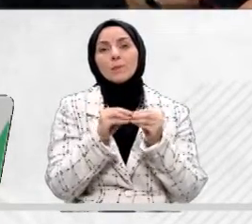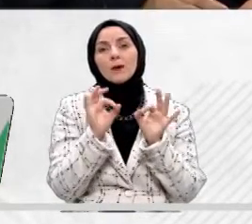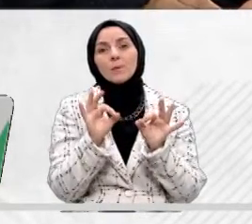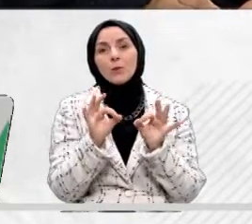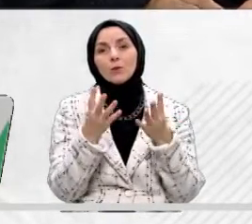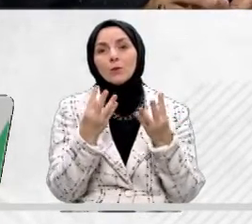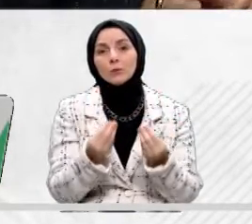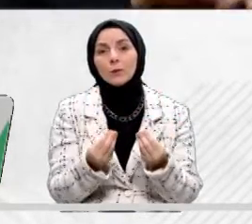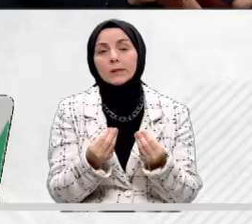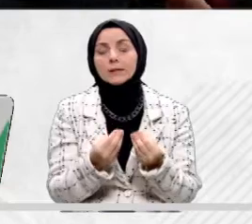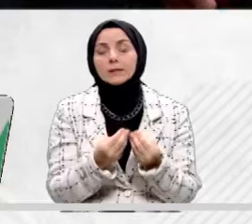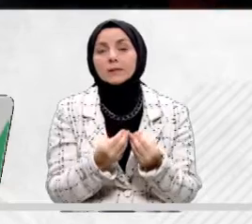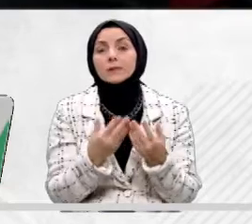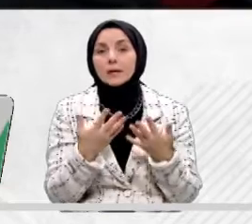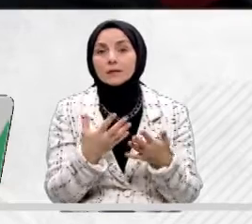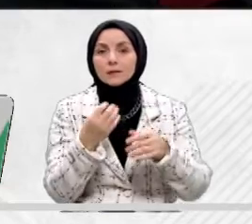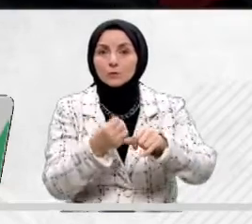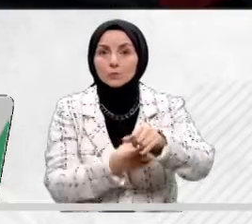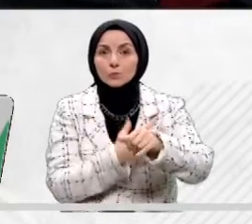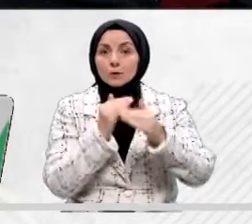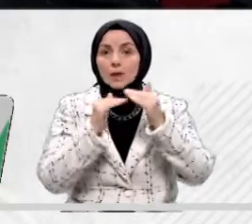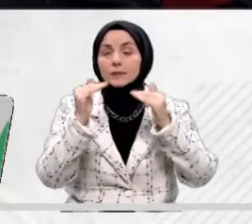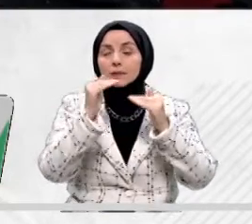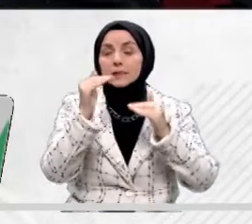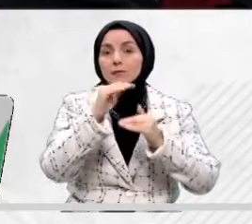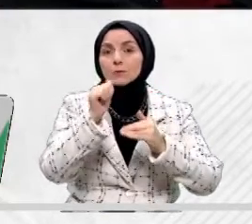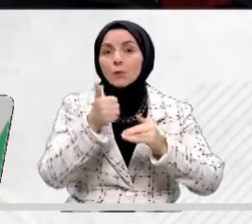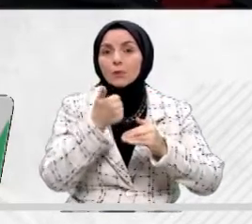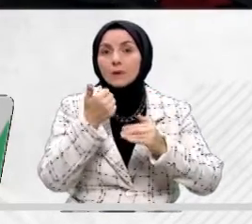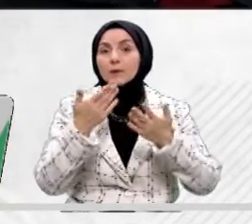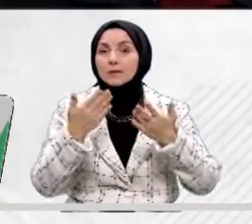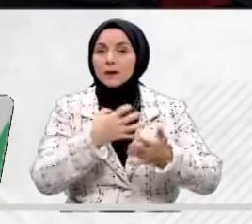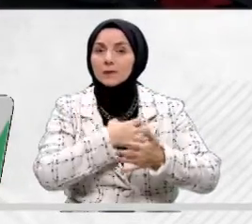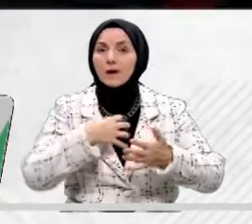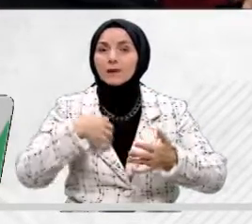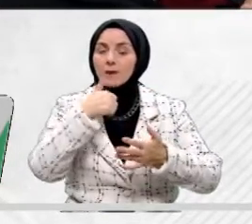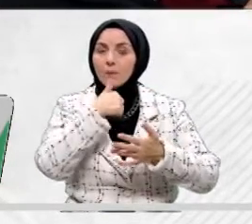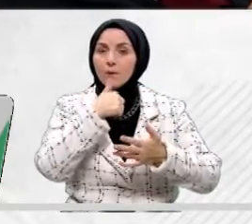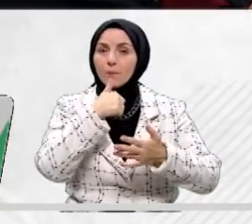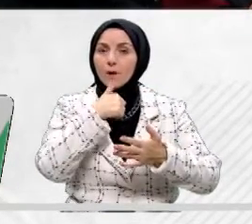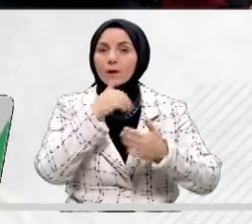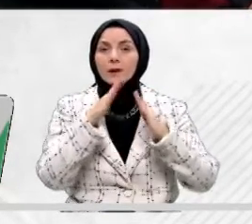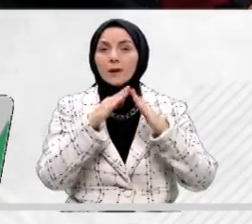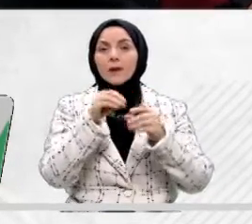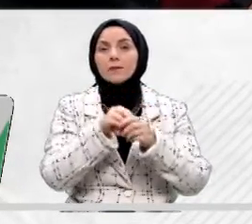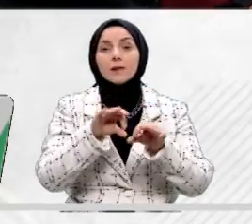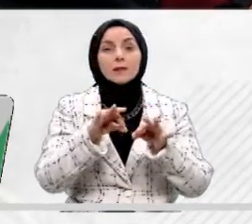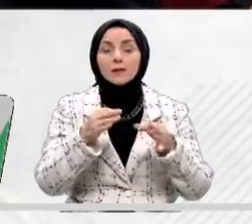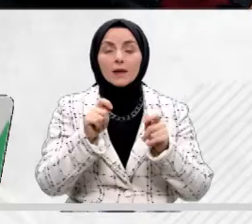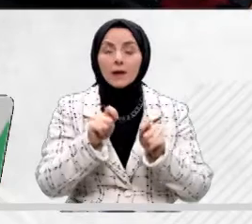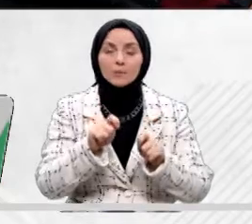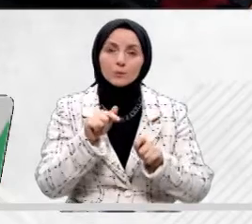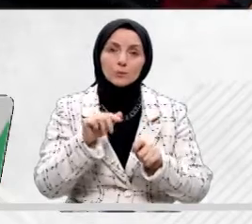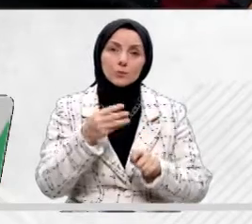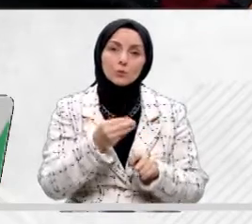Halbuki ilk okul ev ya Yani anne baba o yüzden de çocuklarımızı bebek olarak mı büyütüyoruz